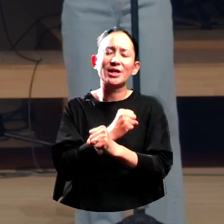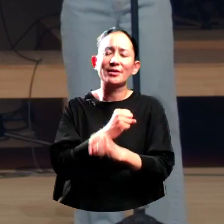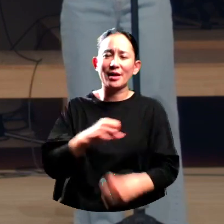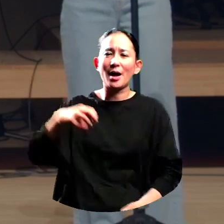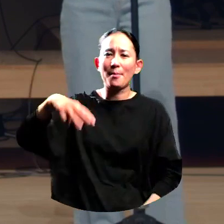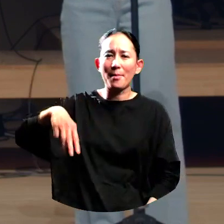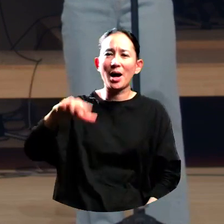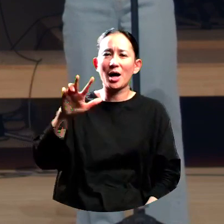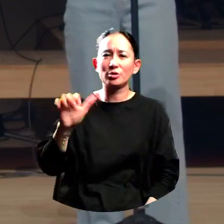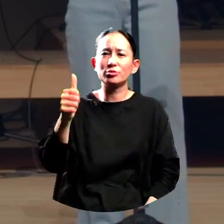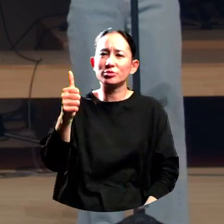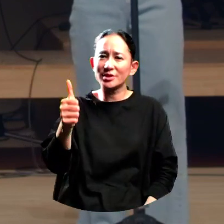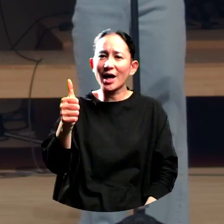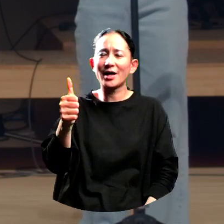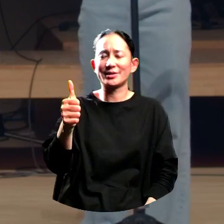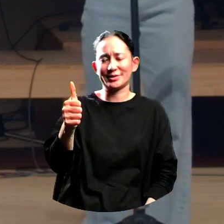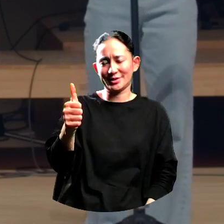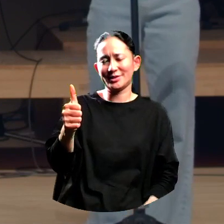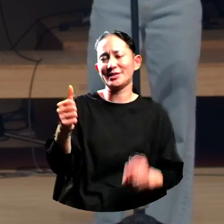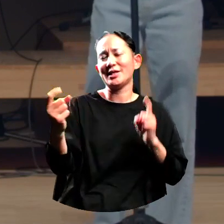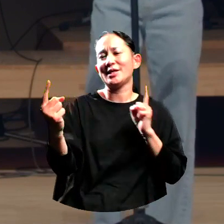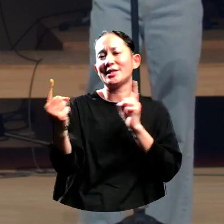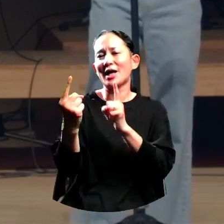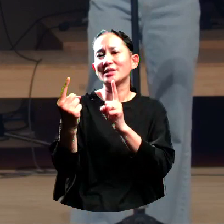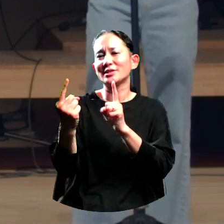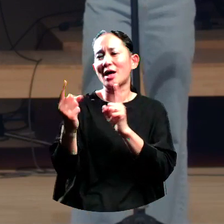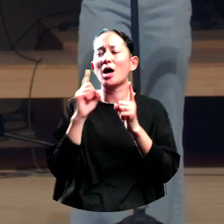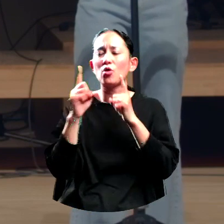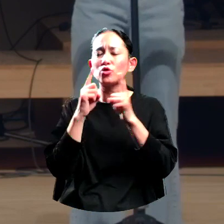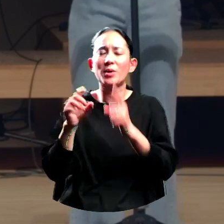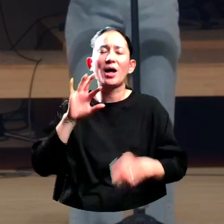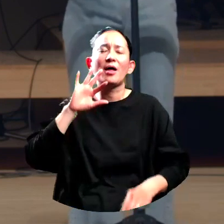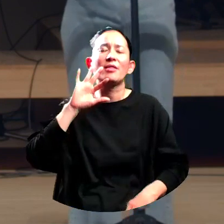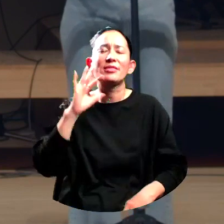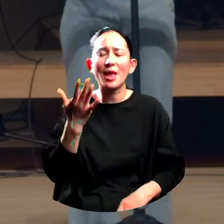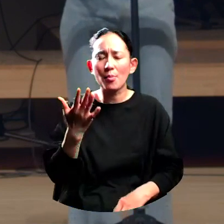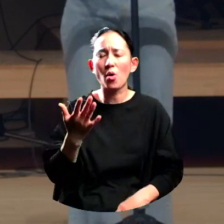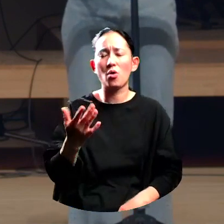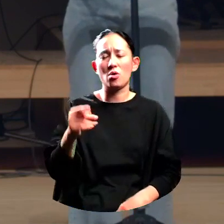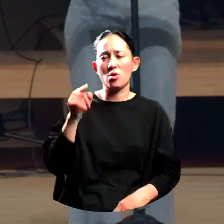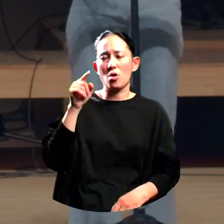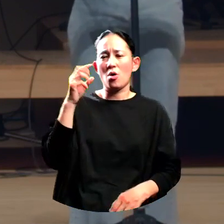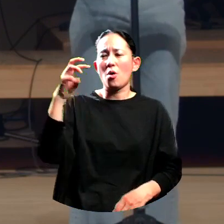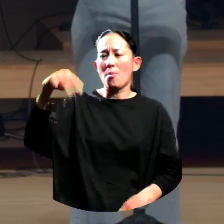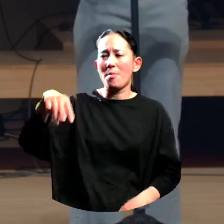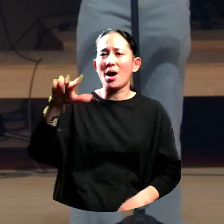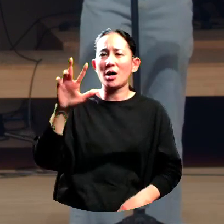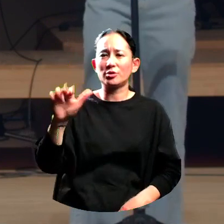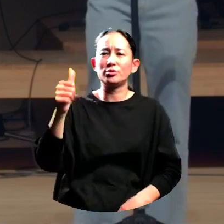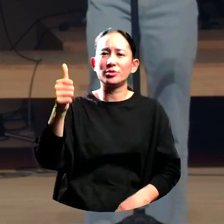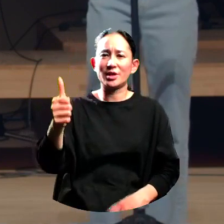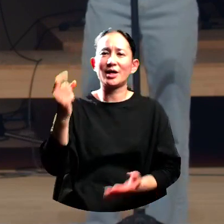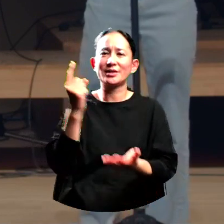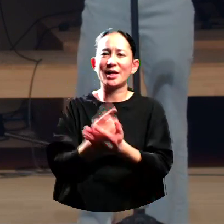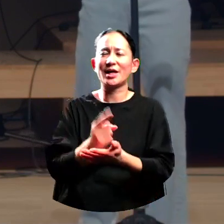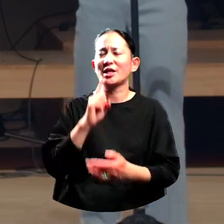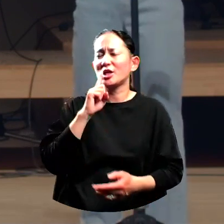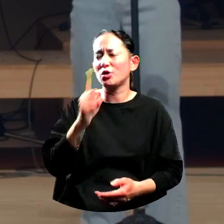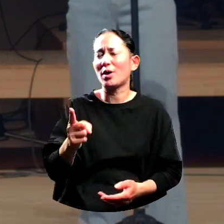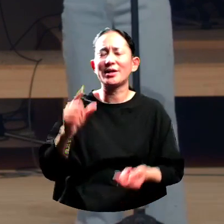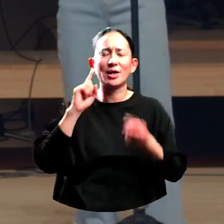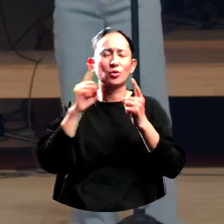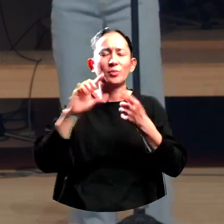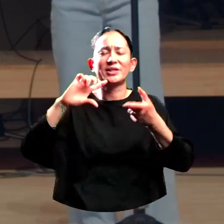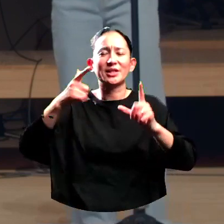beloved brother Lazarus. でもマルタにだけ語られているんじゃない。 But this is not just for her. 2000年の時を超えてこの言